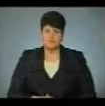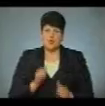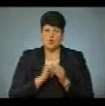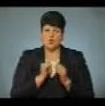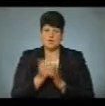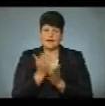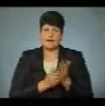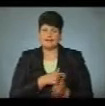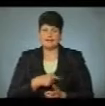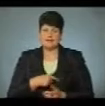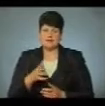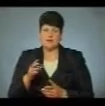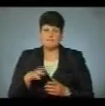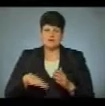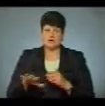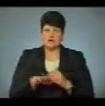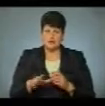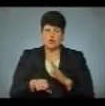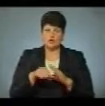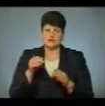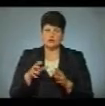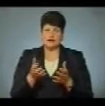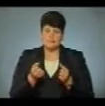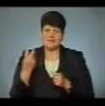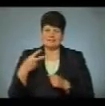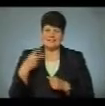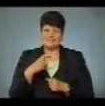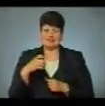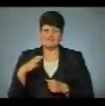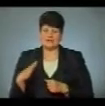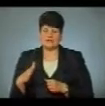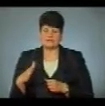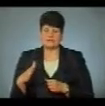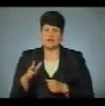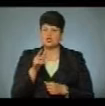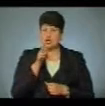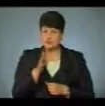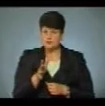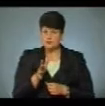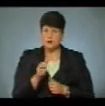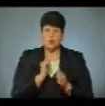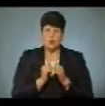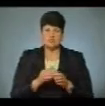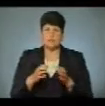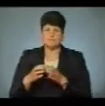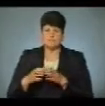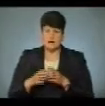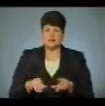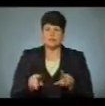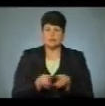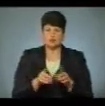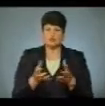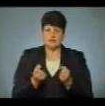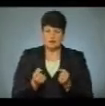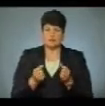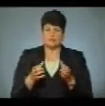кандидат мажоритарних, так званий, отримає по 20 хвилин ефірного часу. Кожна партія отримує також 20 хвилин,